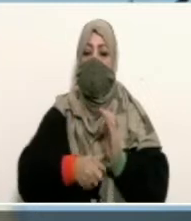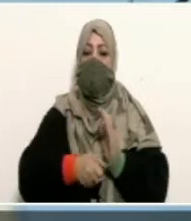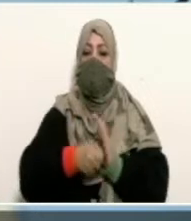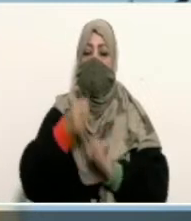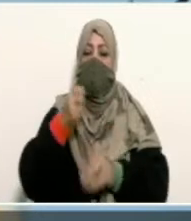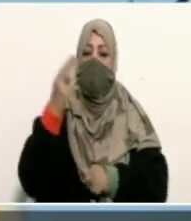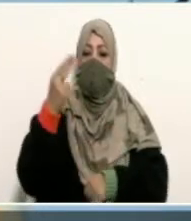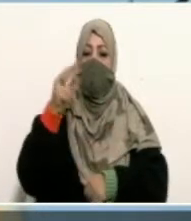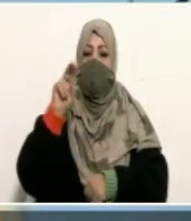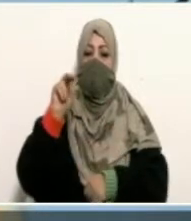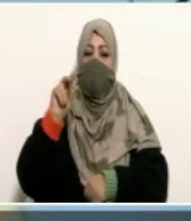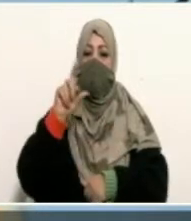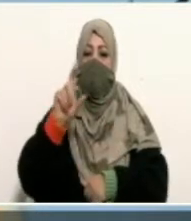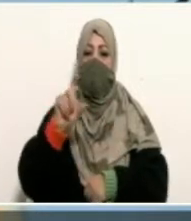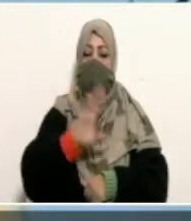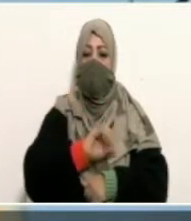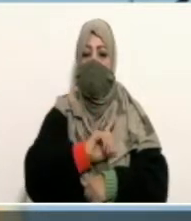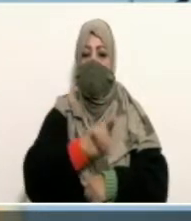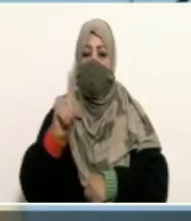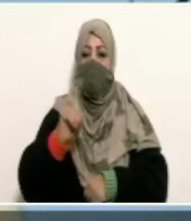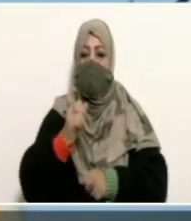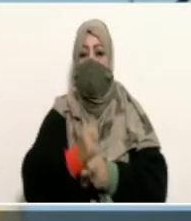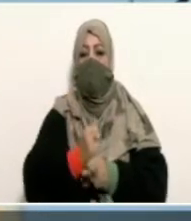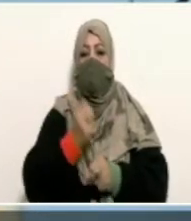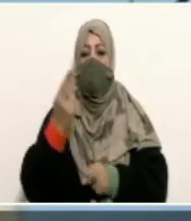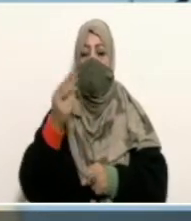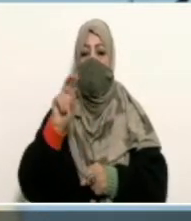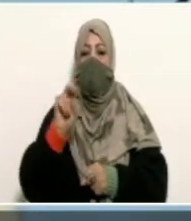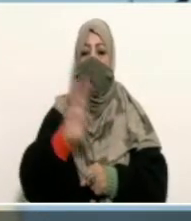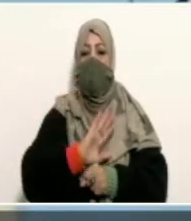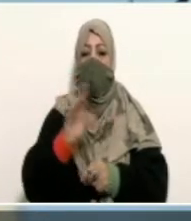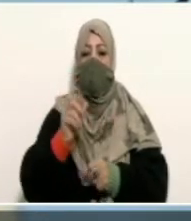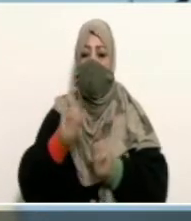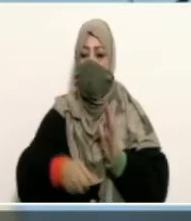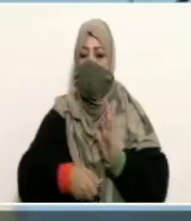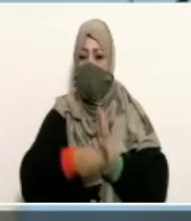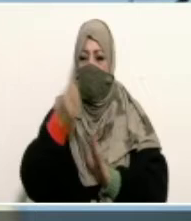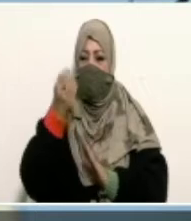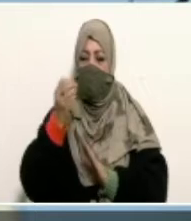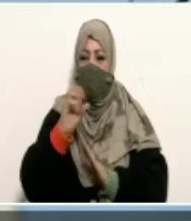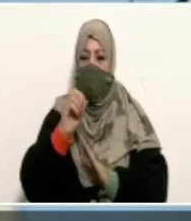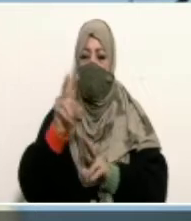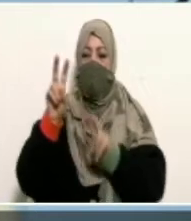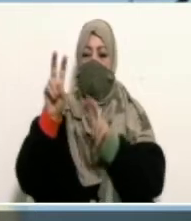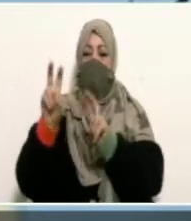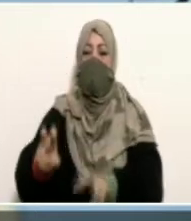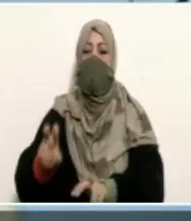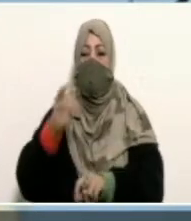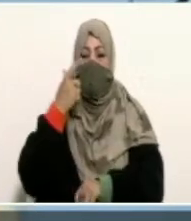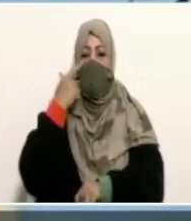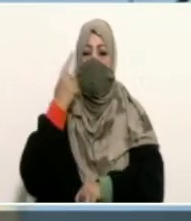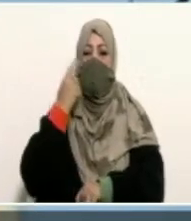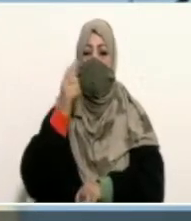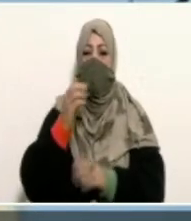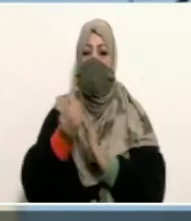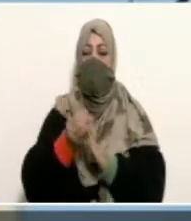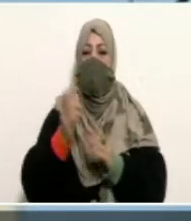جديدا باعتبار يعني بتحبيس على الذكور دون الإناث، لا ينصح به أحد ولا ننصح أحد بأن يفعل